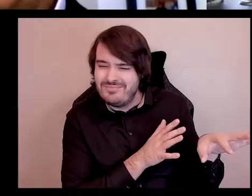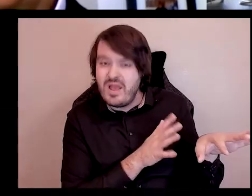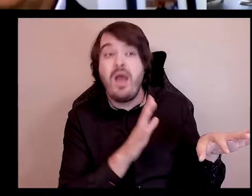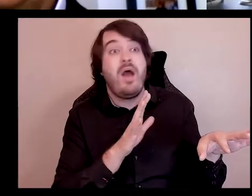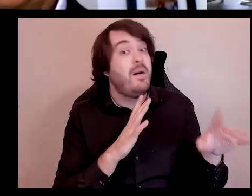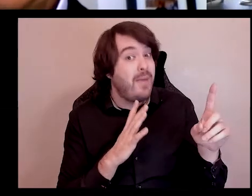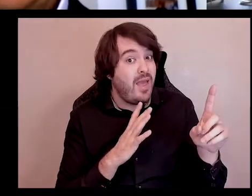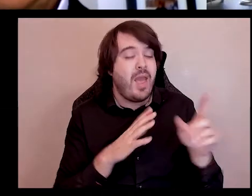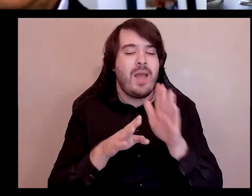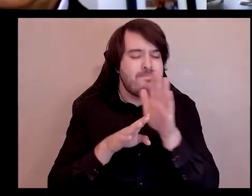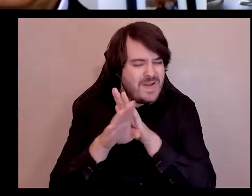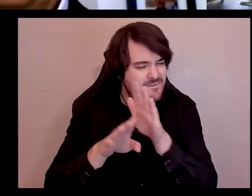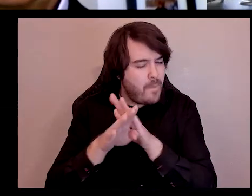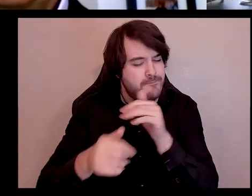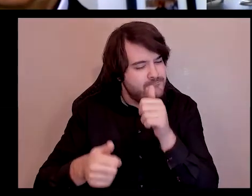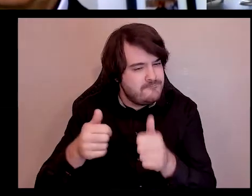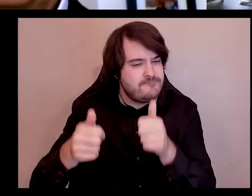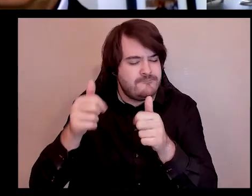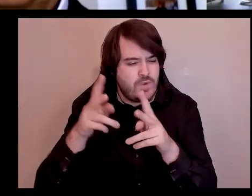indéniablement important.